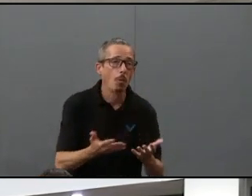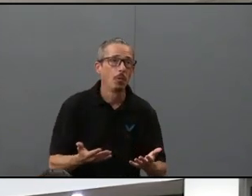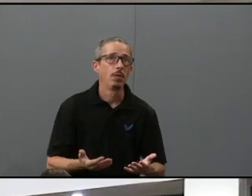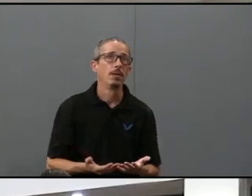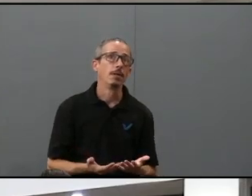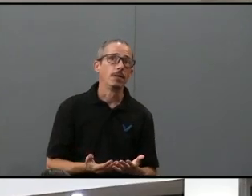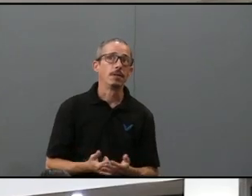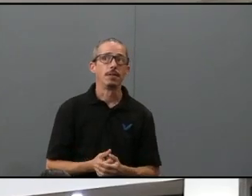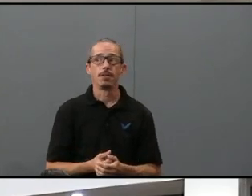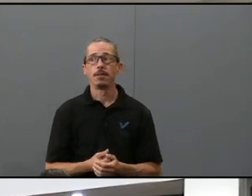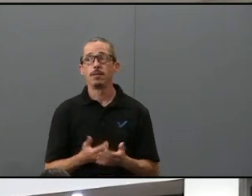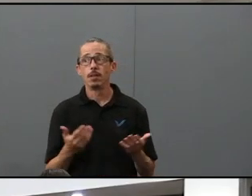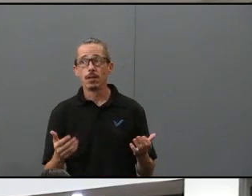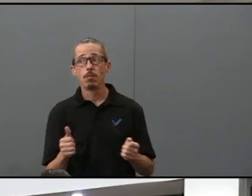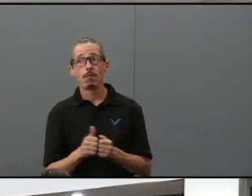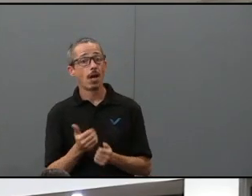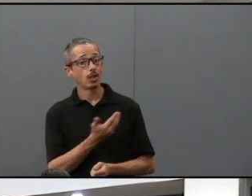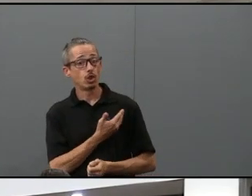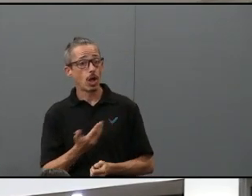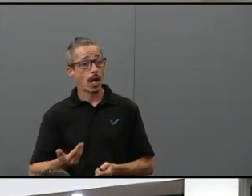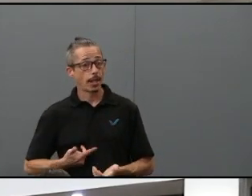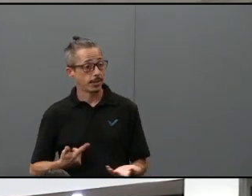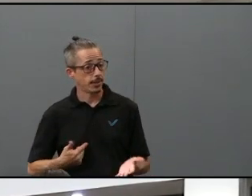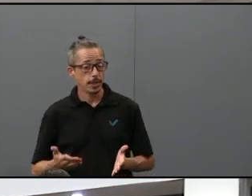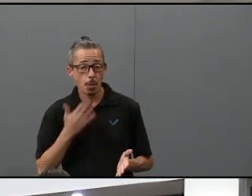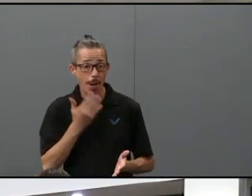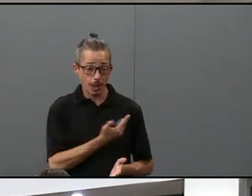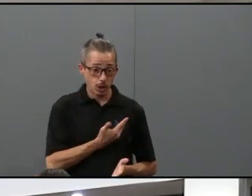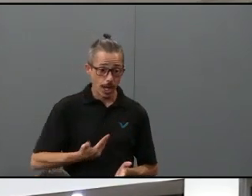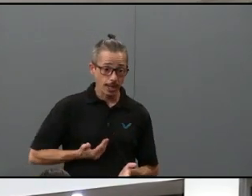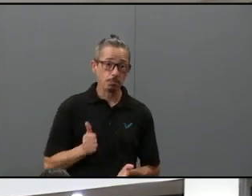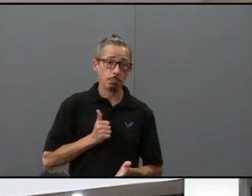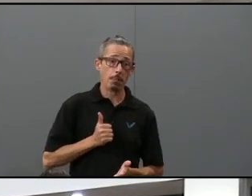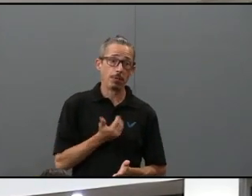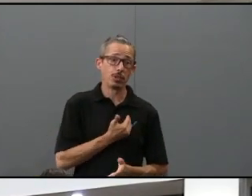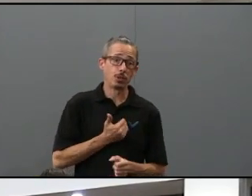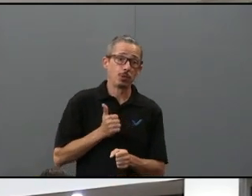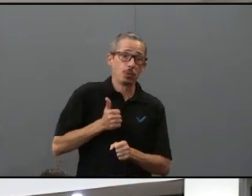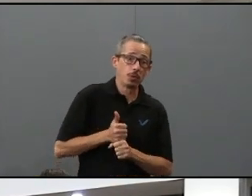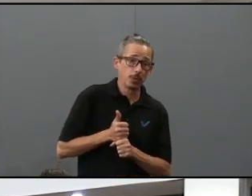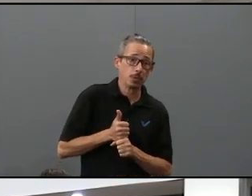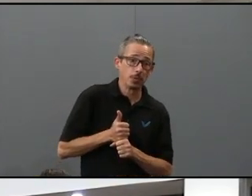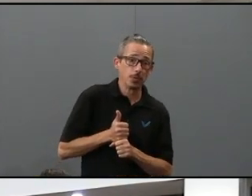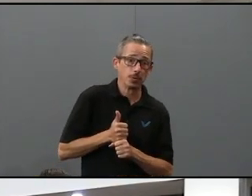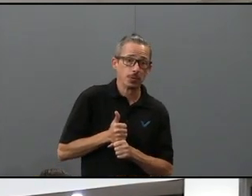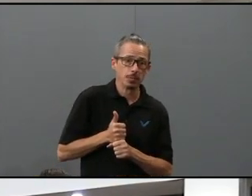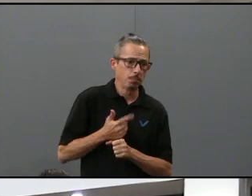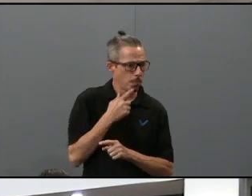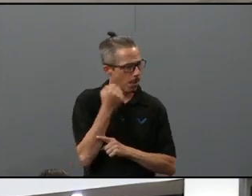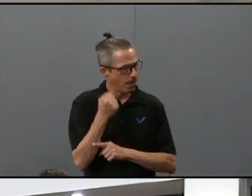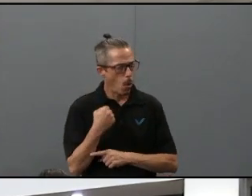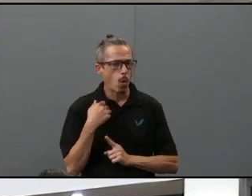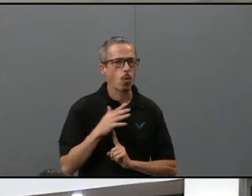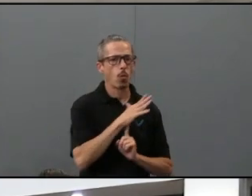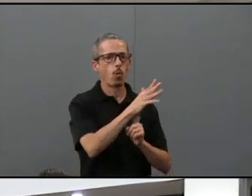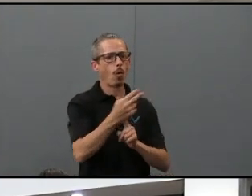disons mais avec la chance que j'ai eu dans ma malchance j'ai décidé de parler au effort pour donner une voix aux femmes